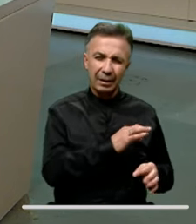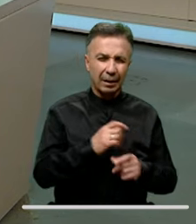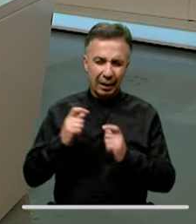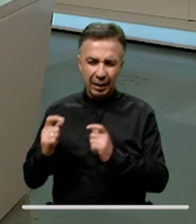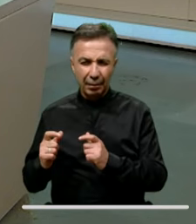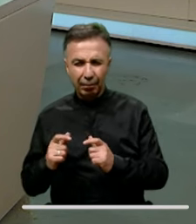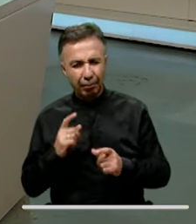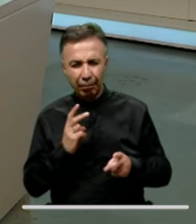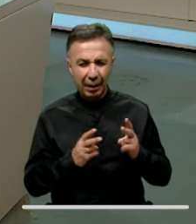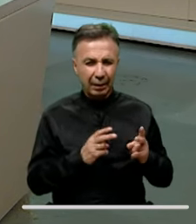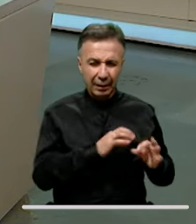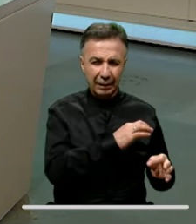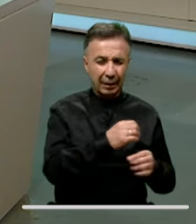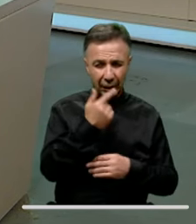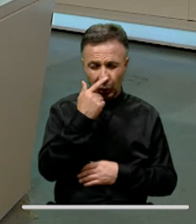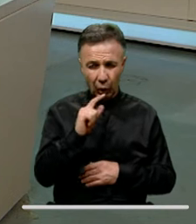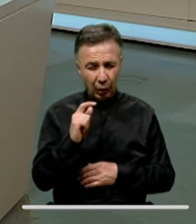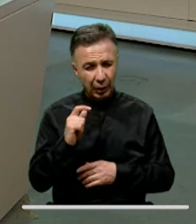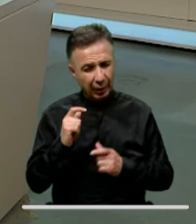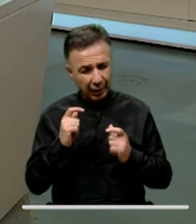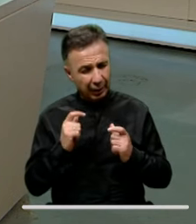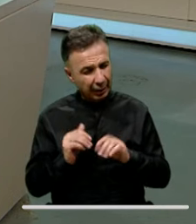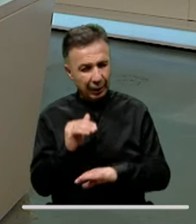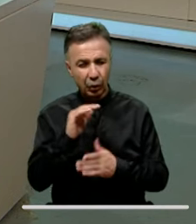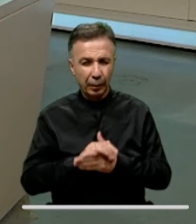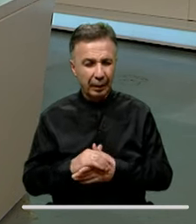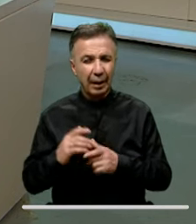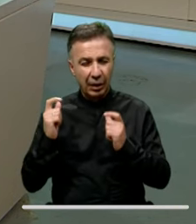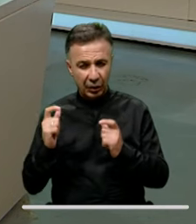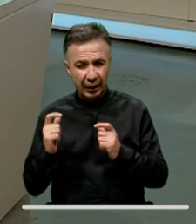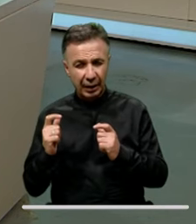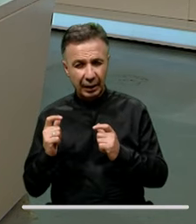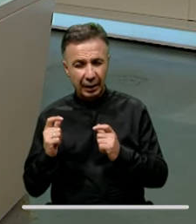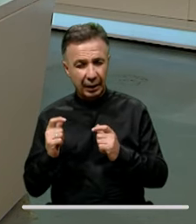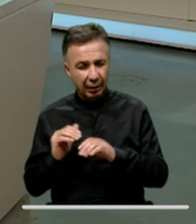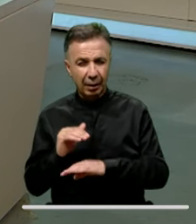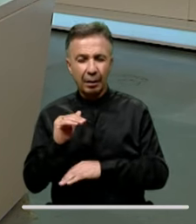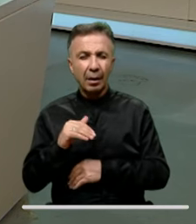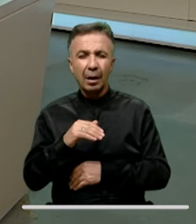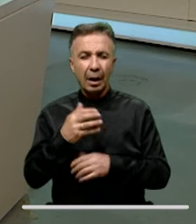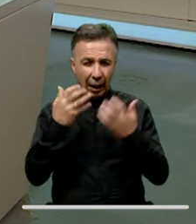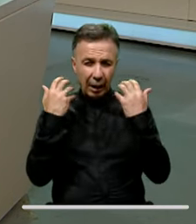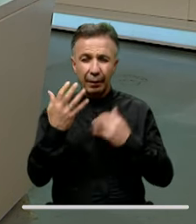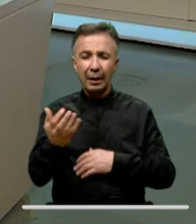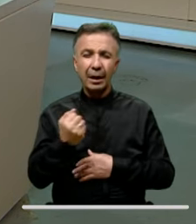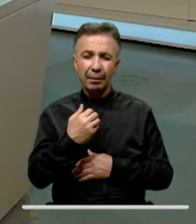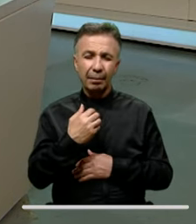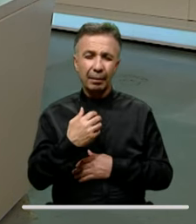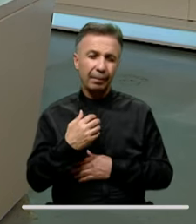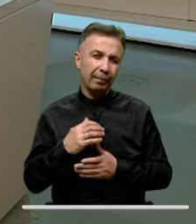yaşıyor. Ben de şehirde, metropolde yaşayan birisi olarak kurban alıp böyle kendim besleme imkanım